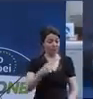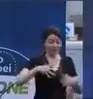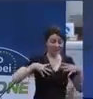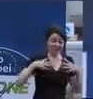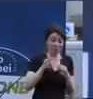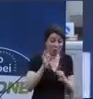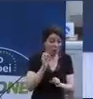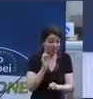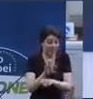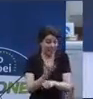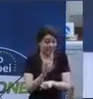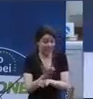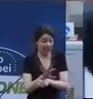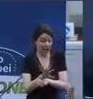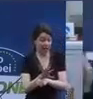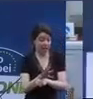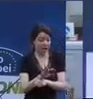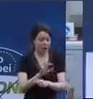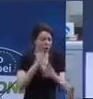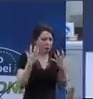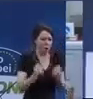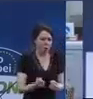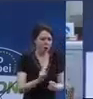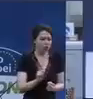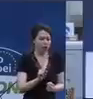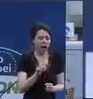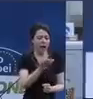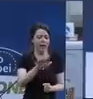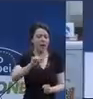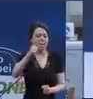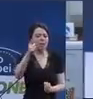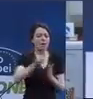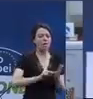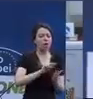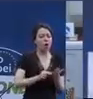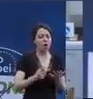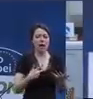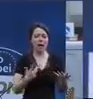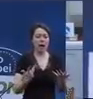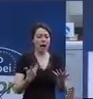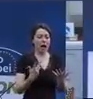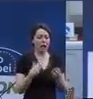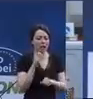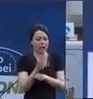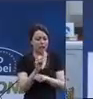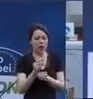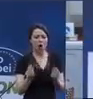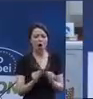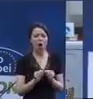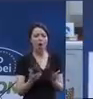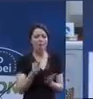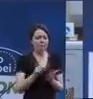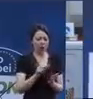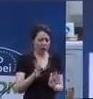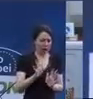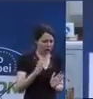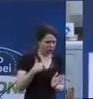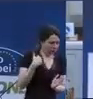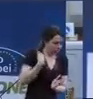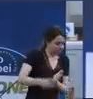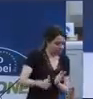insegna è inammissibile che ai ragazzi al primo voto non sia stato insegnato come si vota è